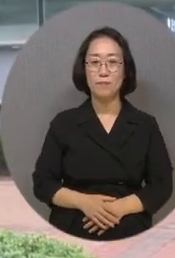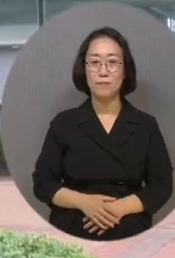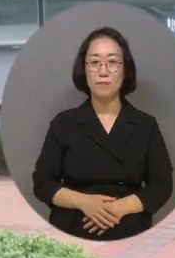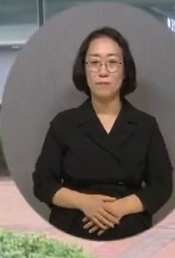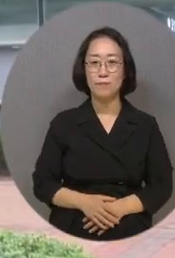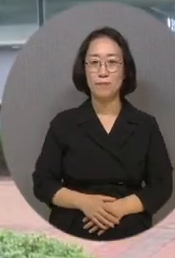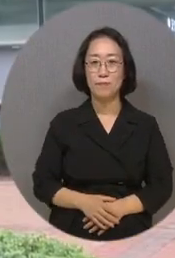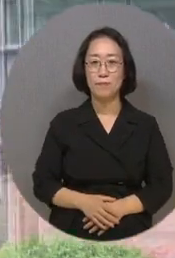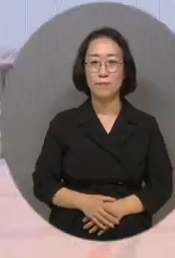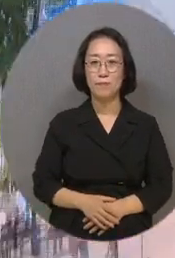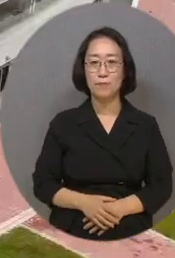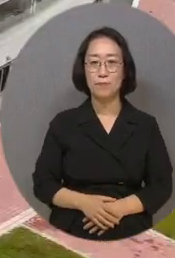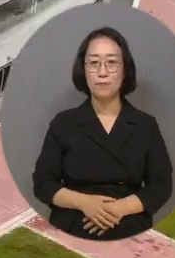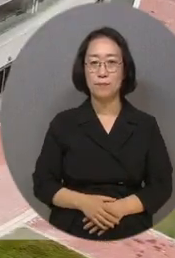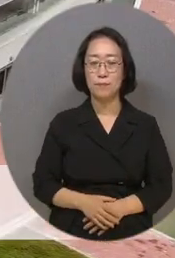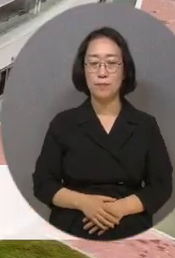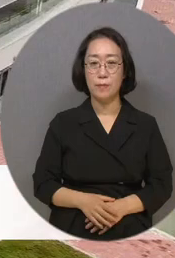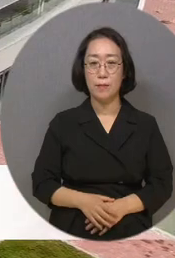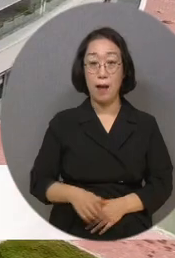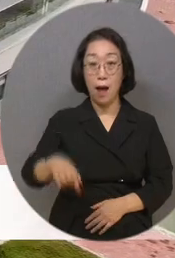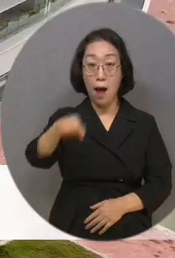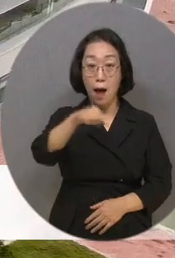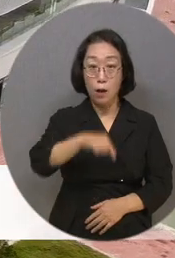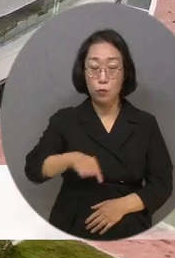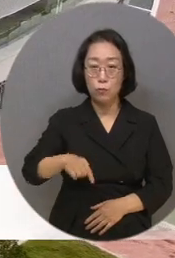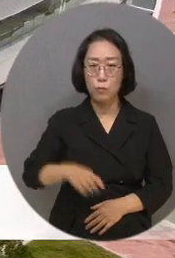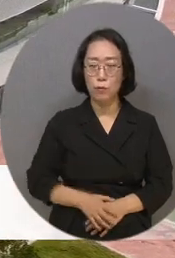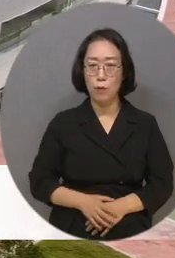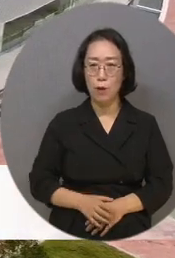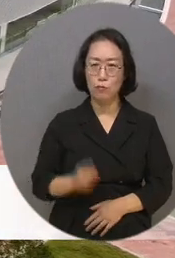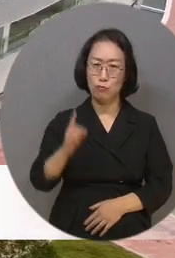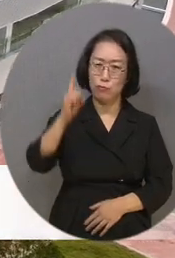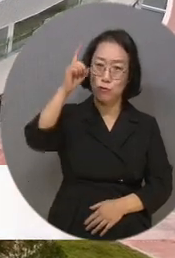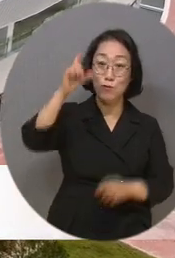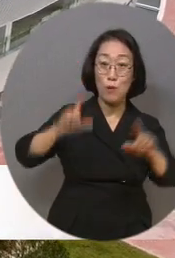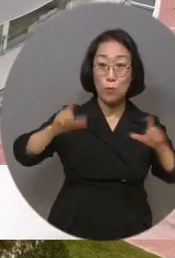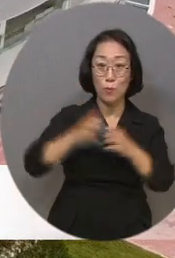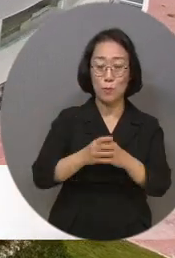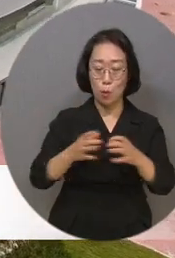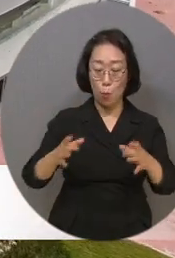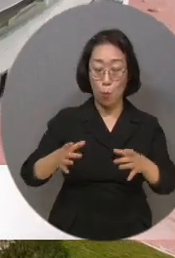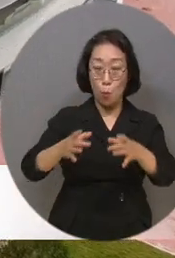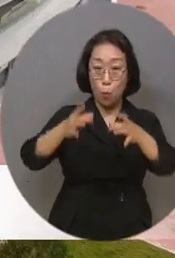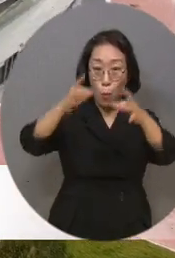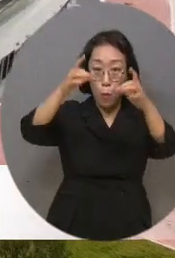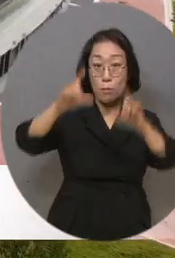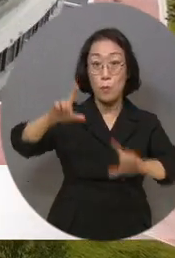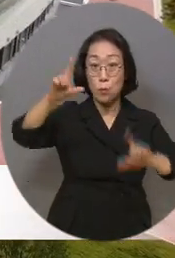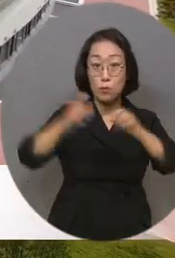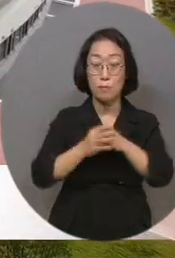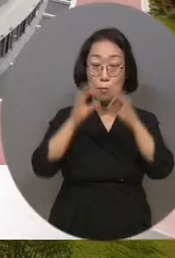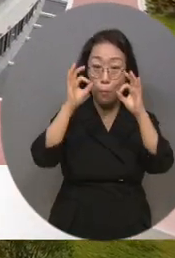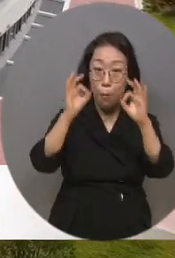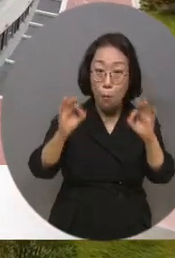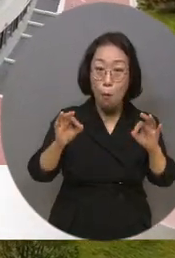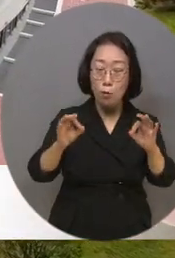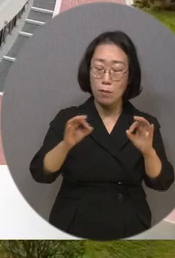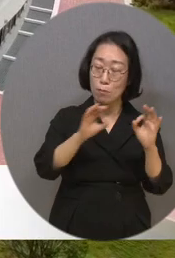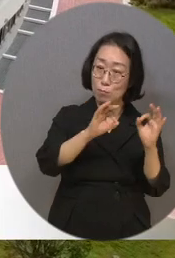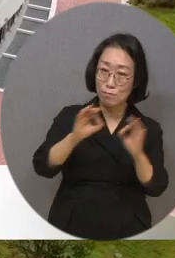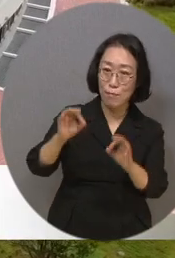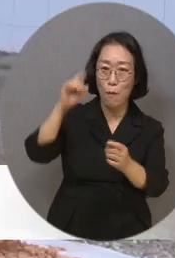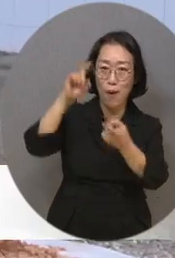유재니입니다. 도심 가운데 우주선을 연상시키는 둥근 건물이 세워져 시민들의 발길을 끌고